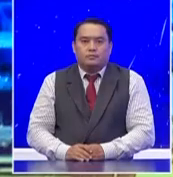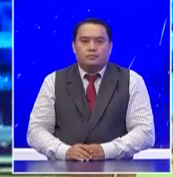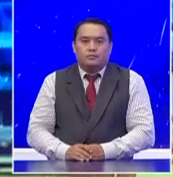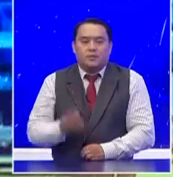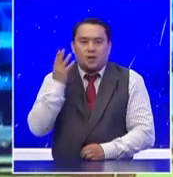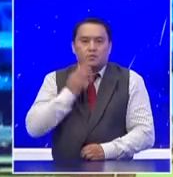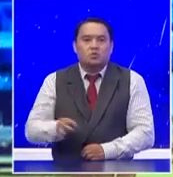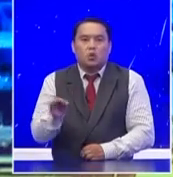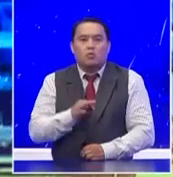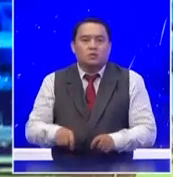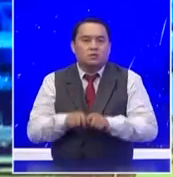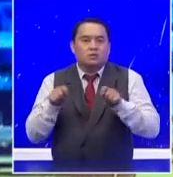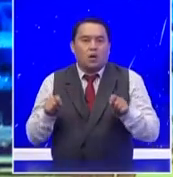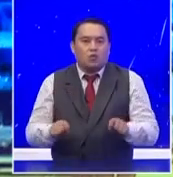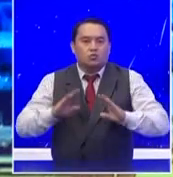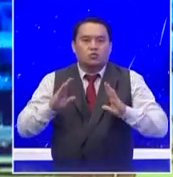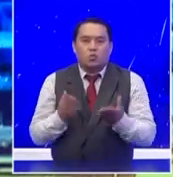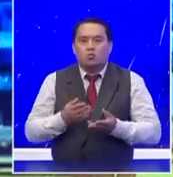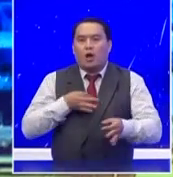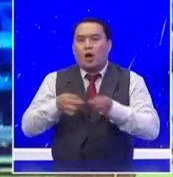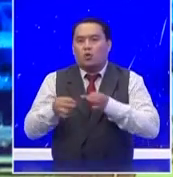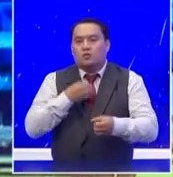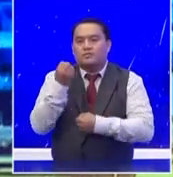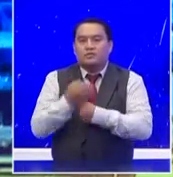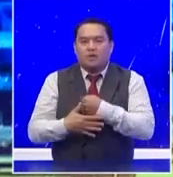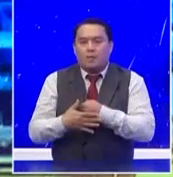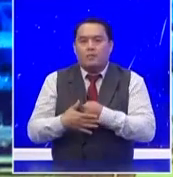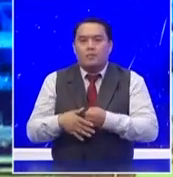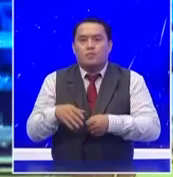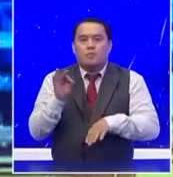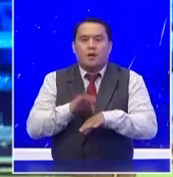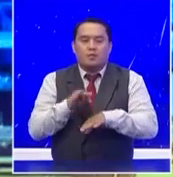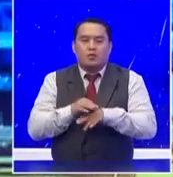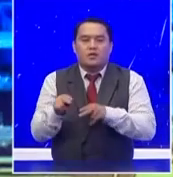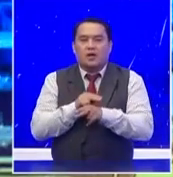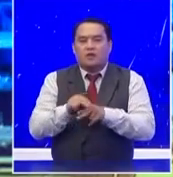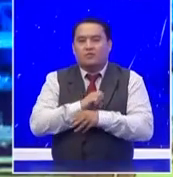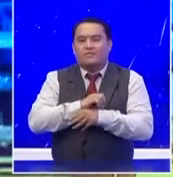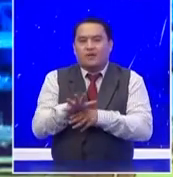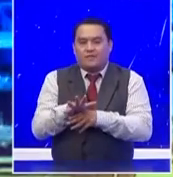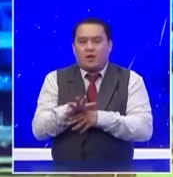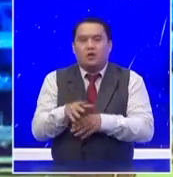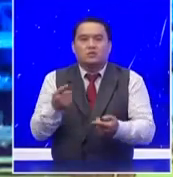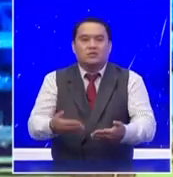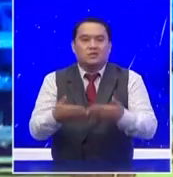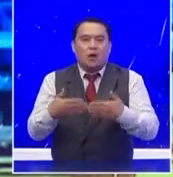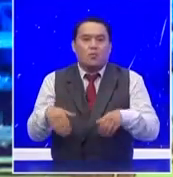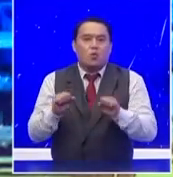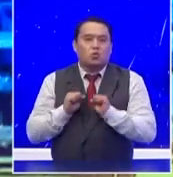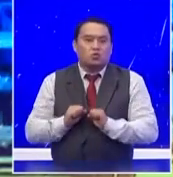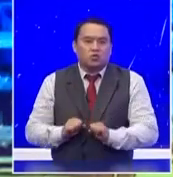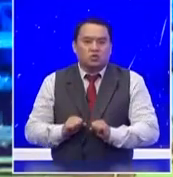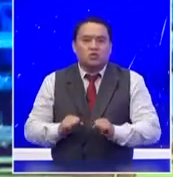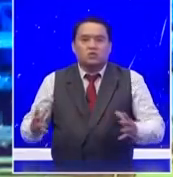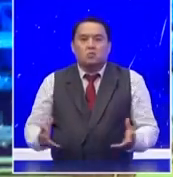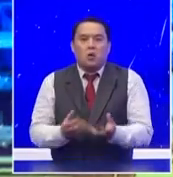В Алматинской области создали ситуационный консультативный центр по борьбе с коронавирусом. Цель его работы – недопущение летальных исходов